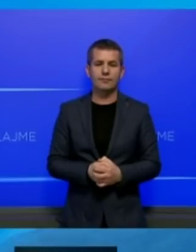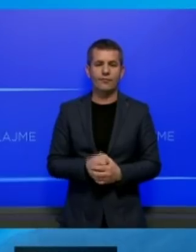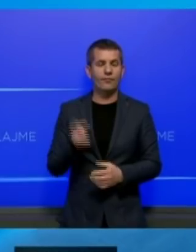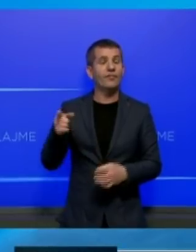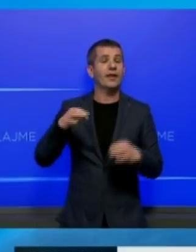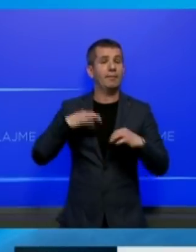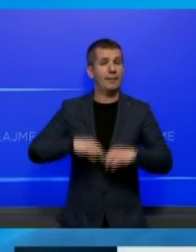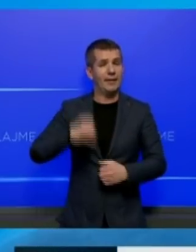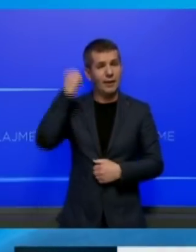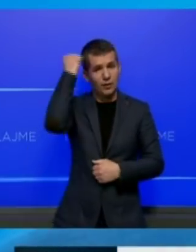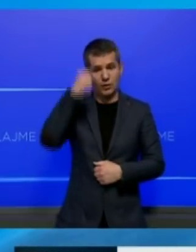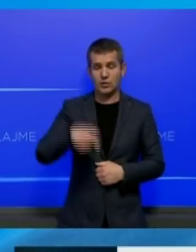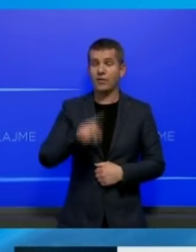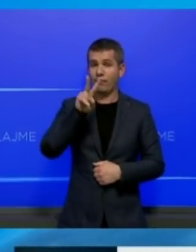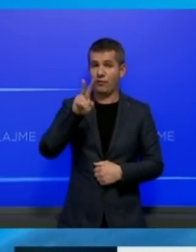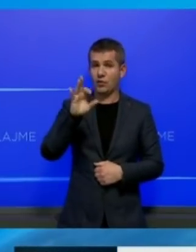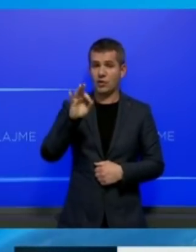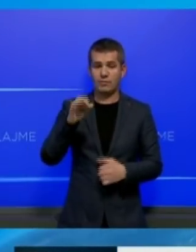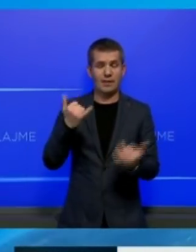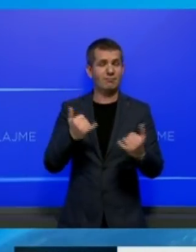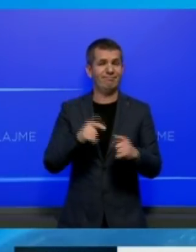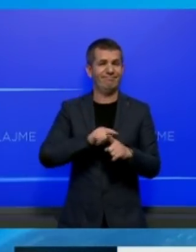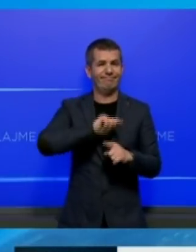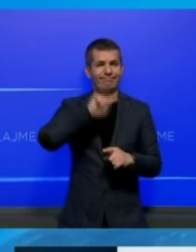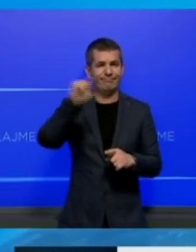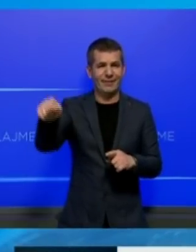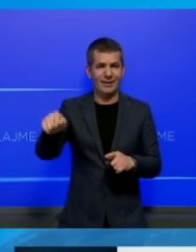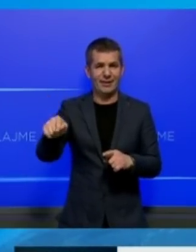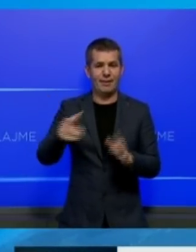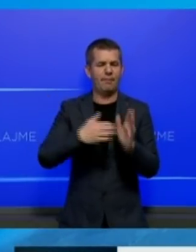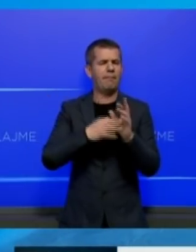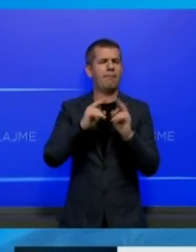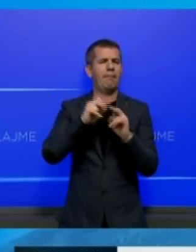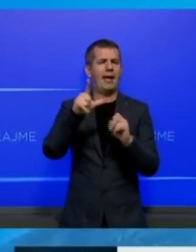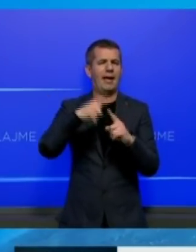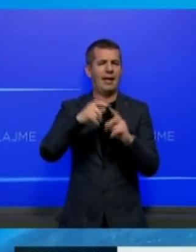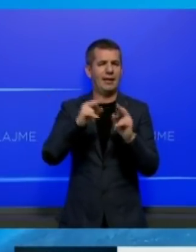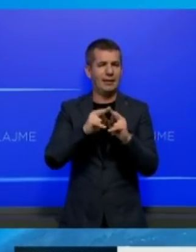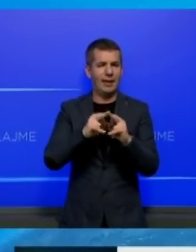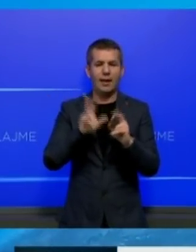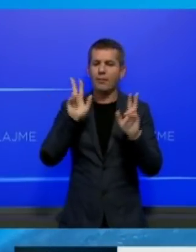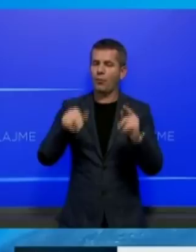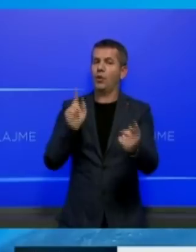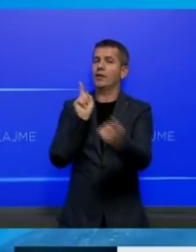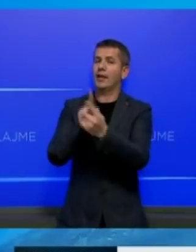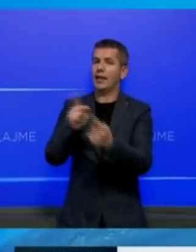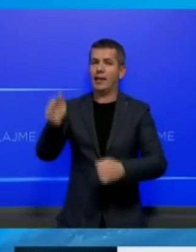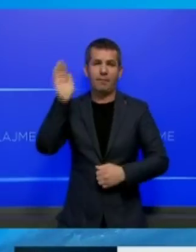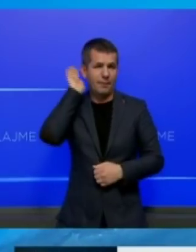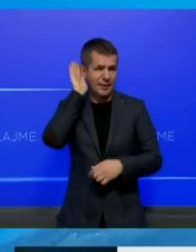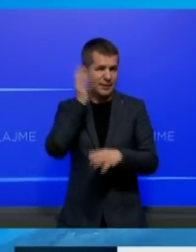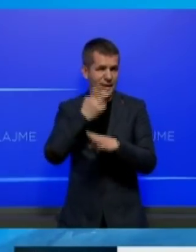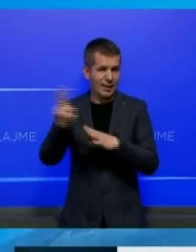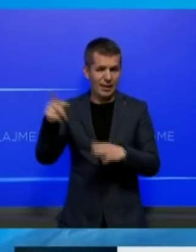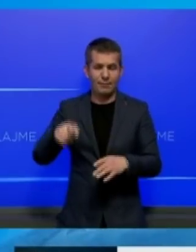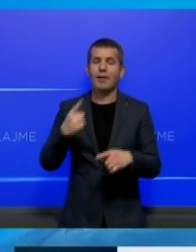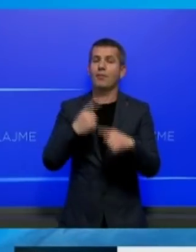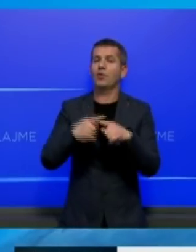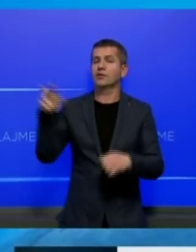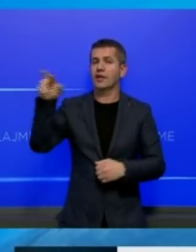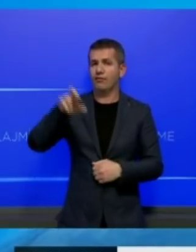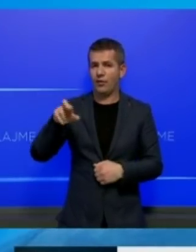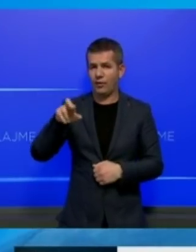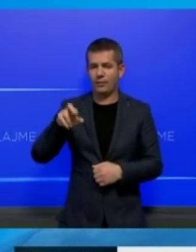Presidentja e Kosovës Vjosa Osmani gjatë vizitës së saj zyrtare në Maltë është takuar edhe me ministrin e punëve të jashtme dhe Evropës